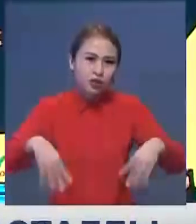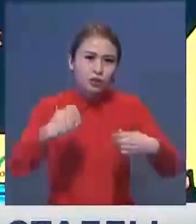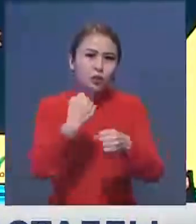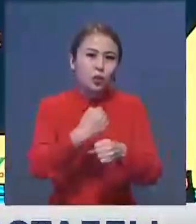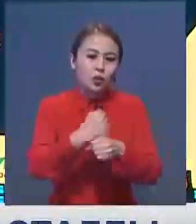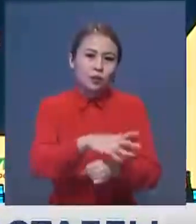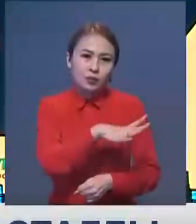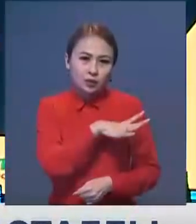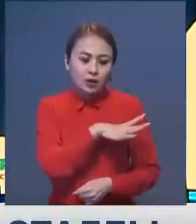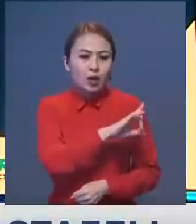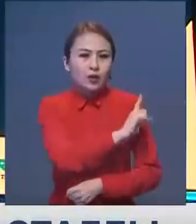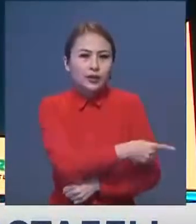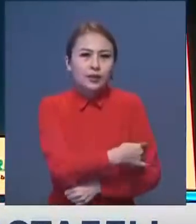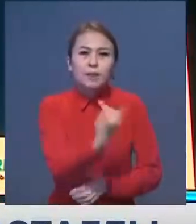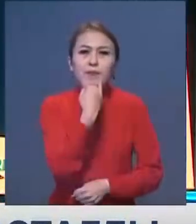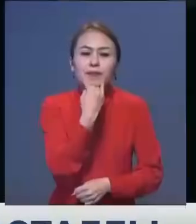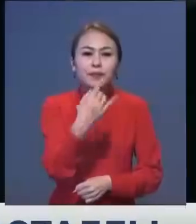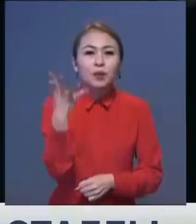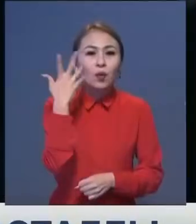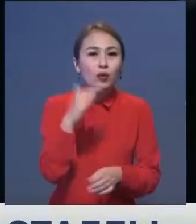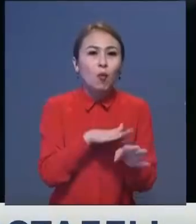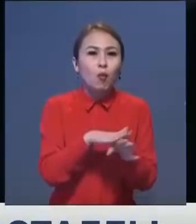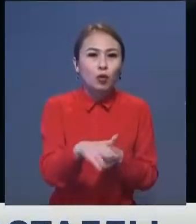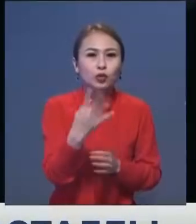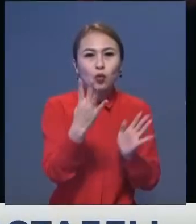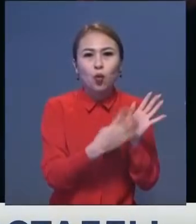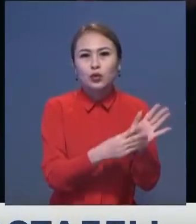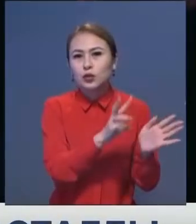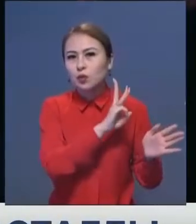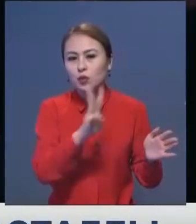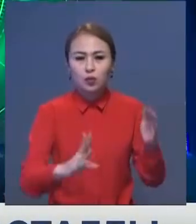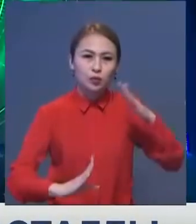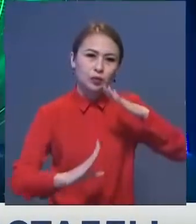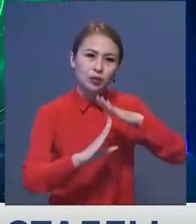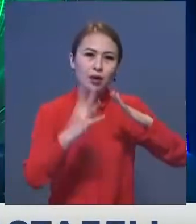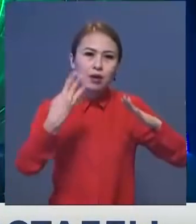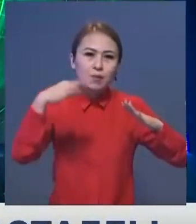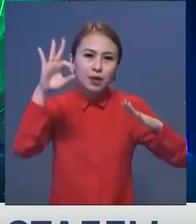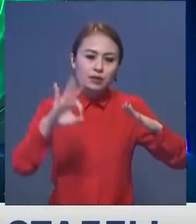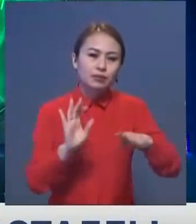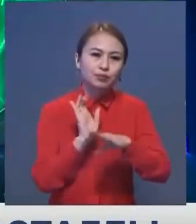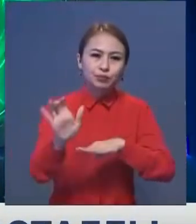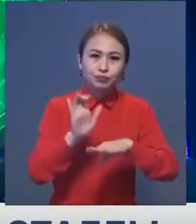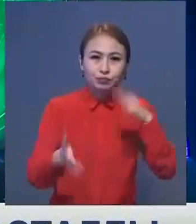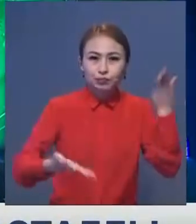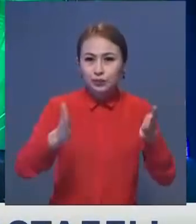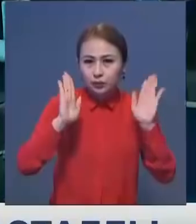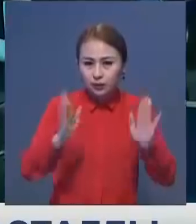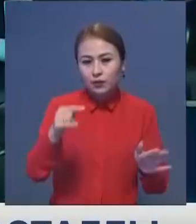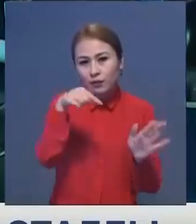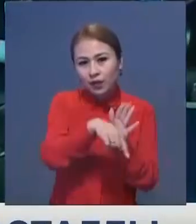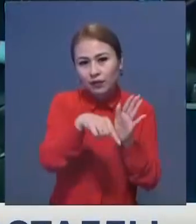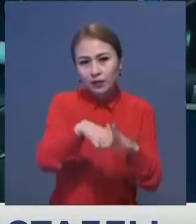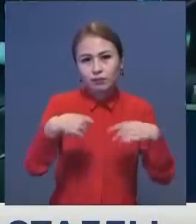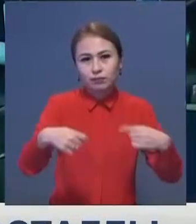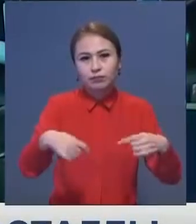шина шығарады. Толық қуаттылыққа жеткен кезде көрсеткіш 9 миллионға жетеді. Өнімнің 40% экспортқа шығарылса, қалғаны ішкі